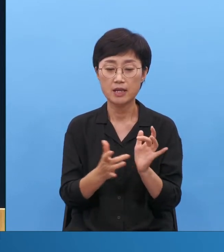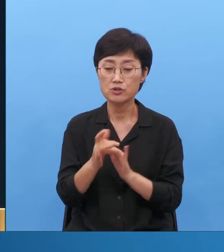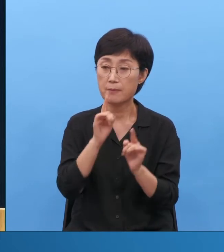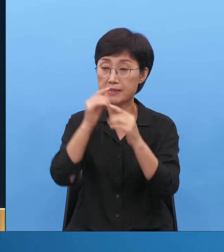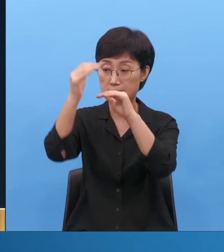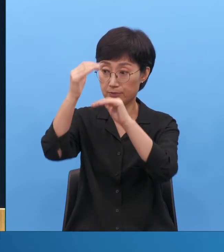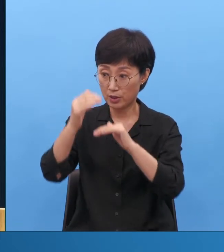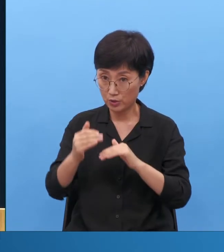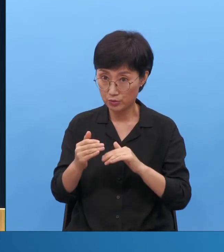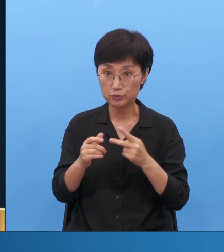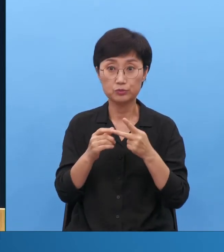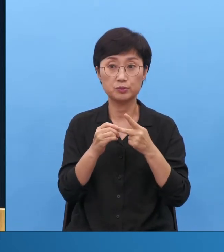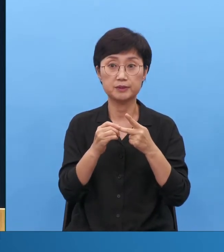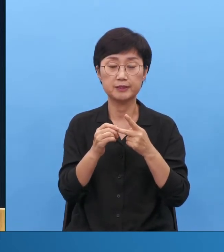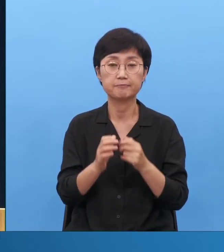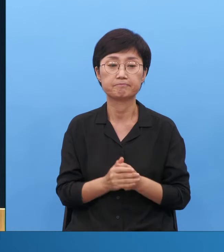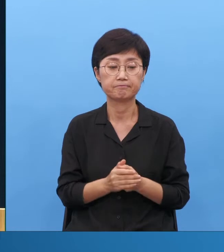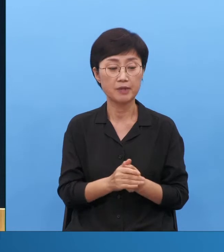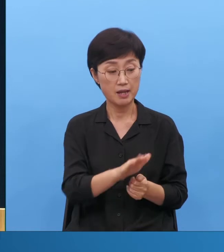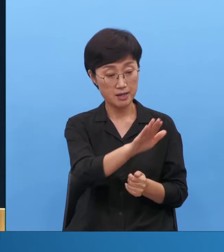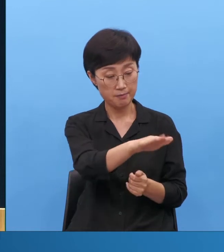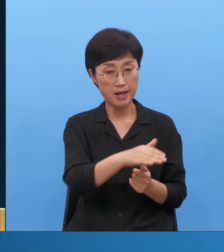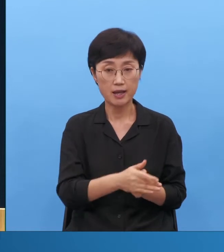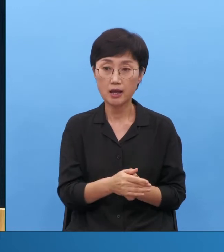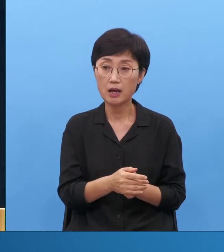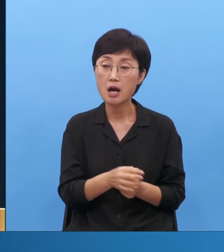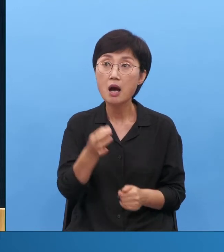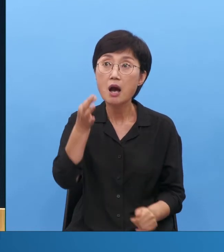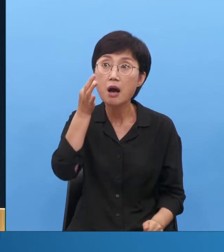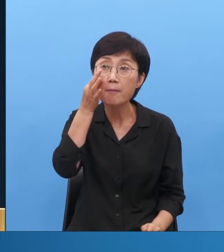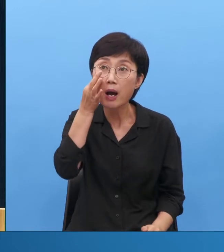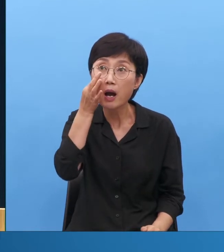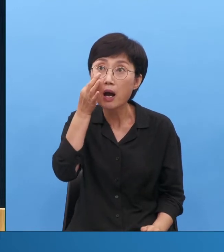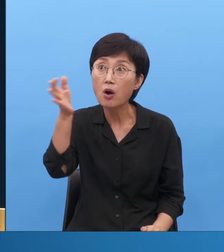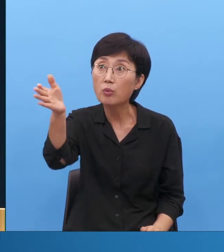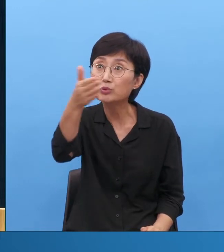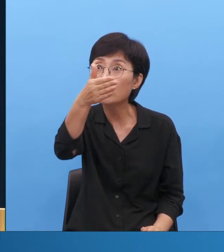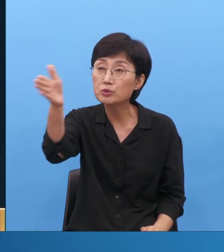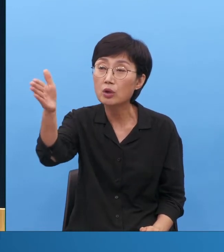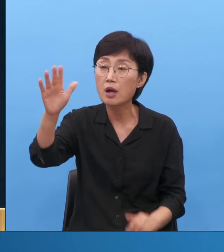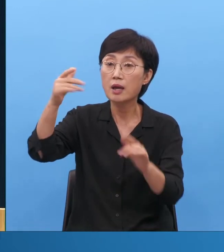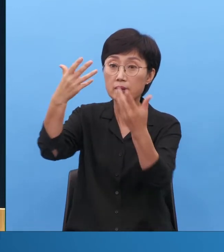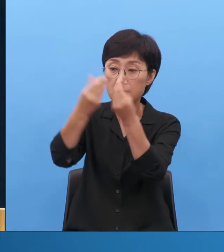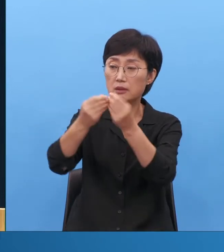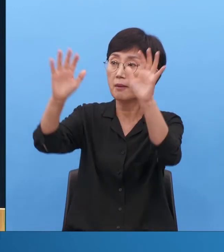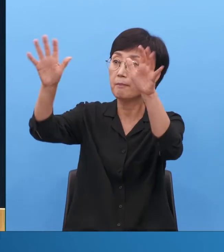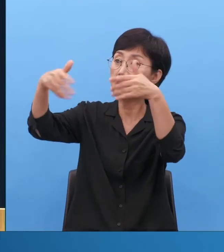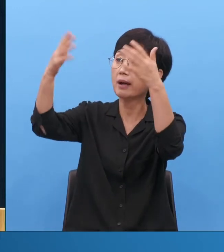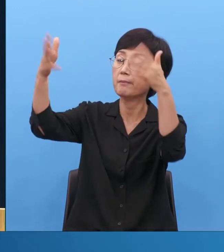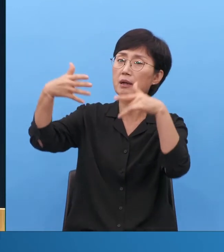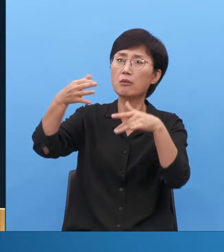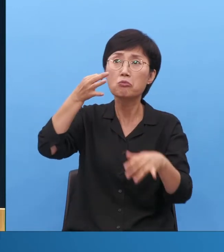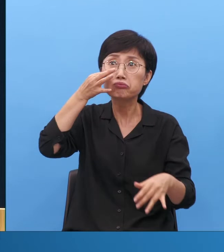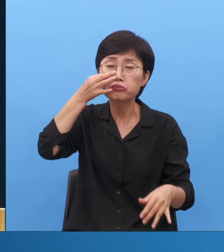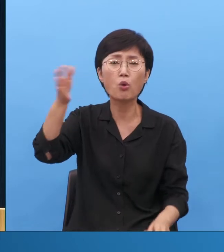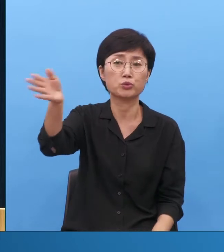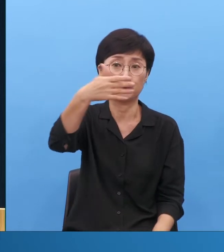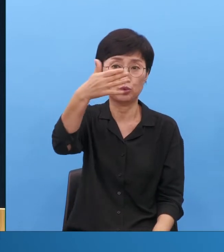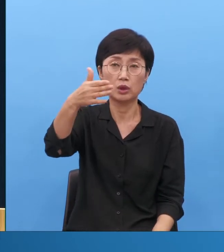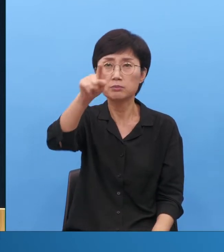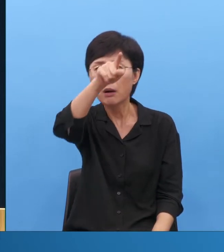What did Jesus speak about? 눈에 안 보이지만 바람이 눈에 안 보이지 않냐? 그러나 바람이 불지 않냐? 예수님